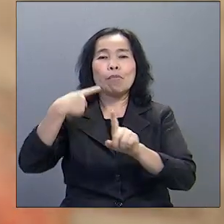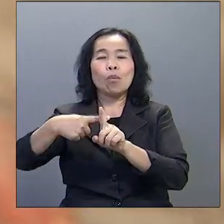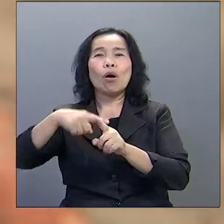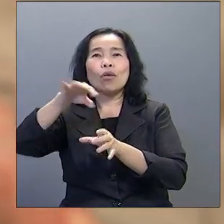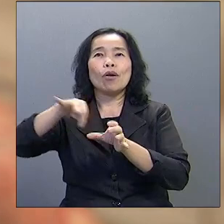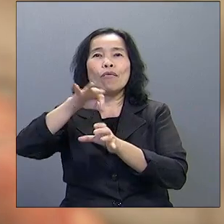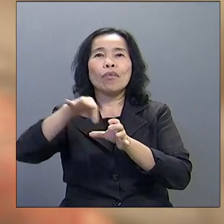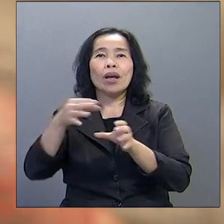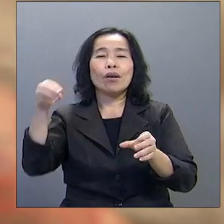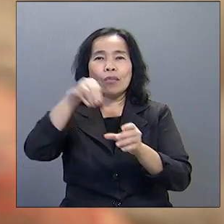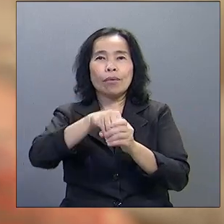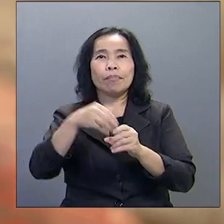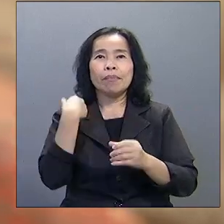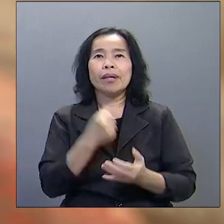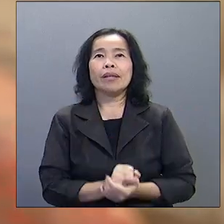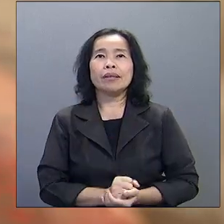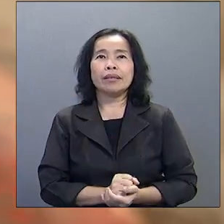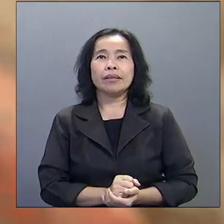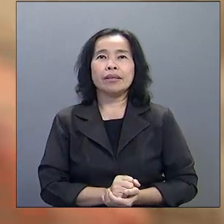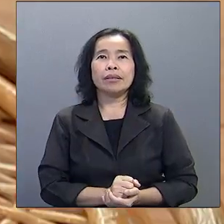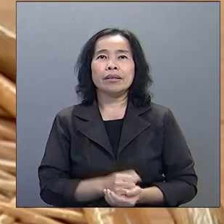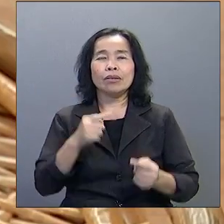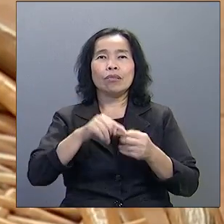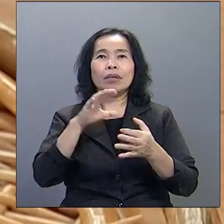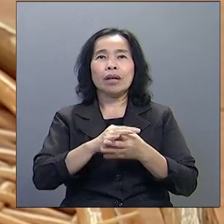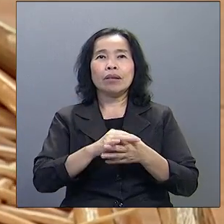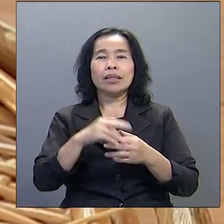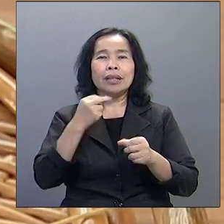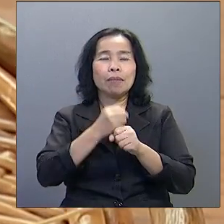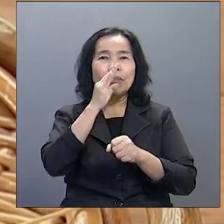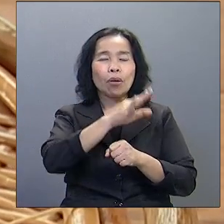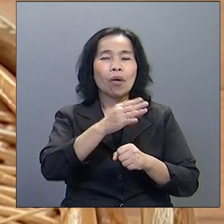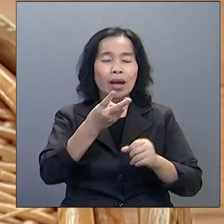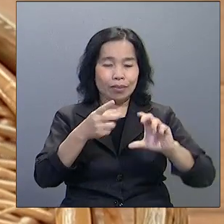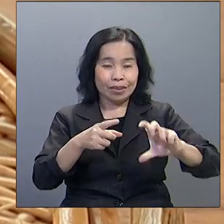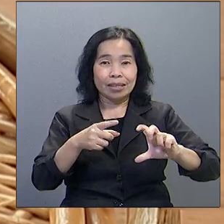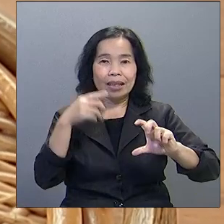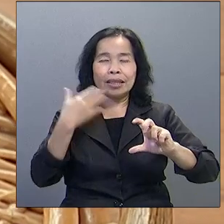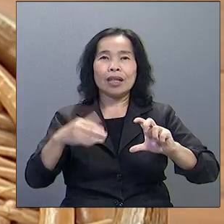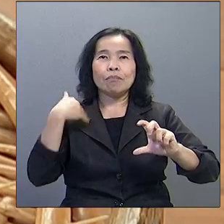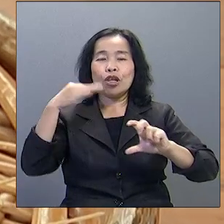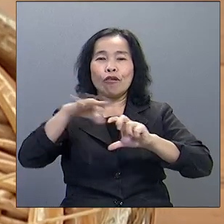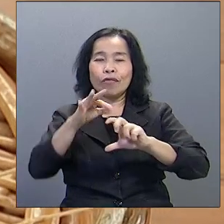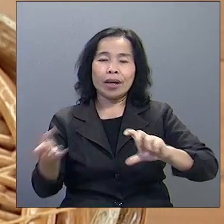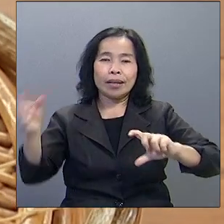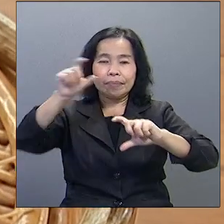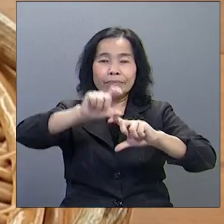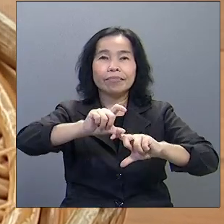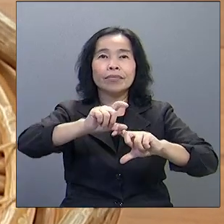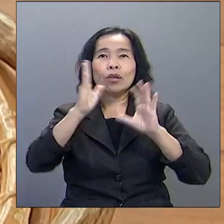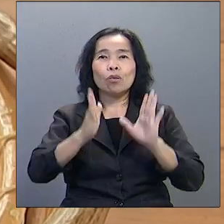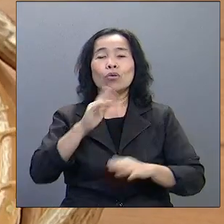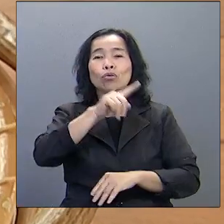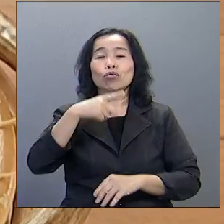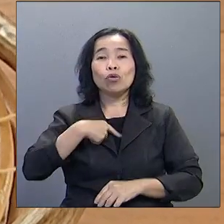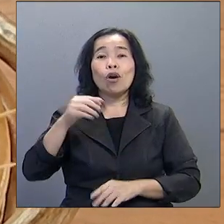ว่าseranoก็คือเอาตัวที่เป็นส่วนใสๆของอสกผสมกับตัวกาแฟเข้าไปสำหรับคนที่เช่ากาแฟ